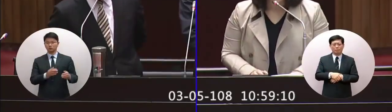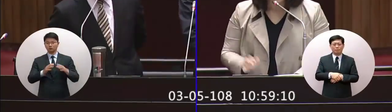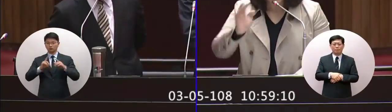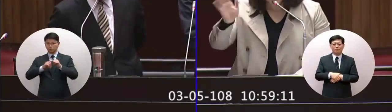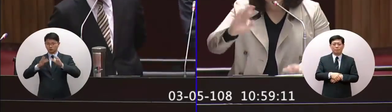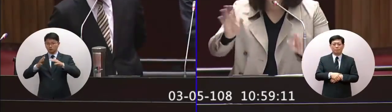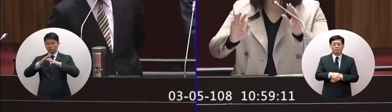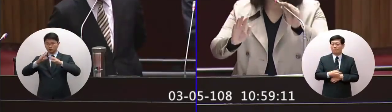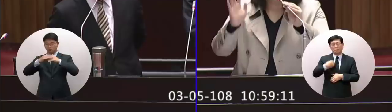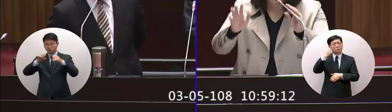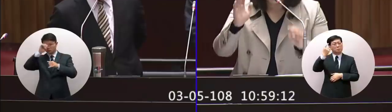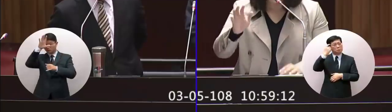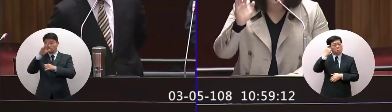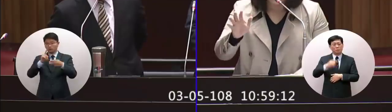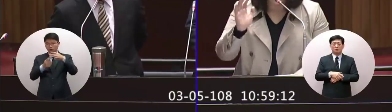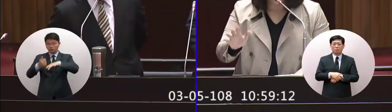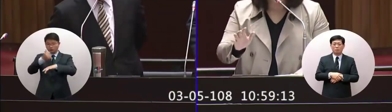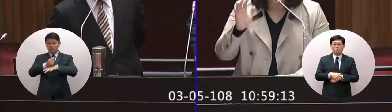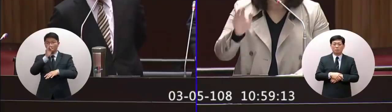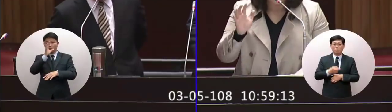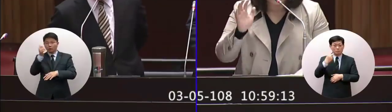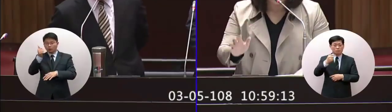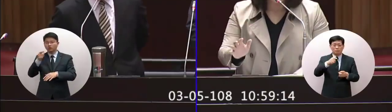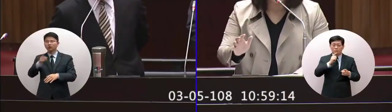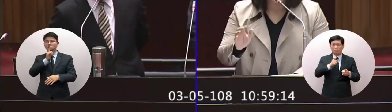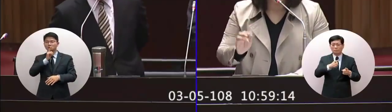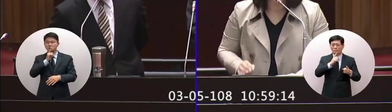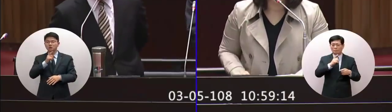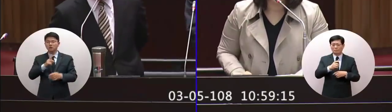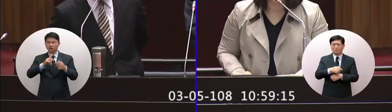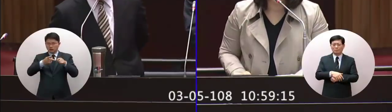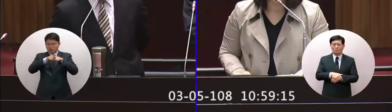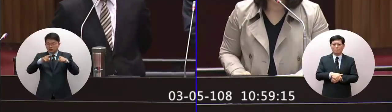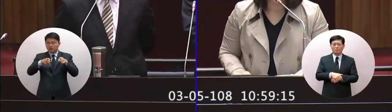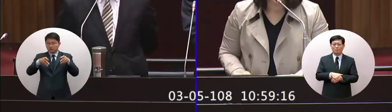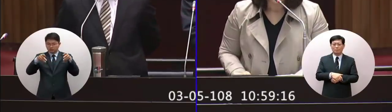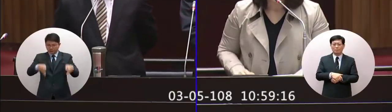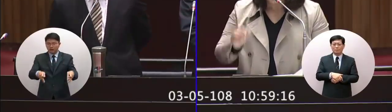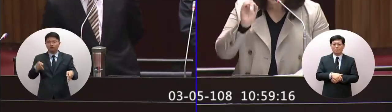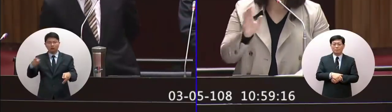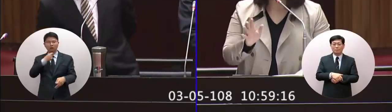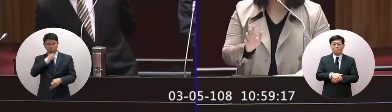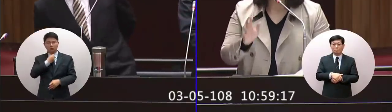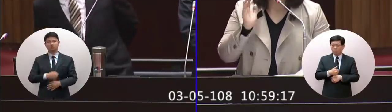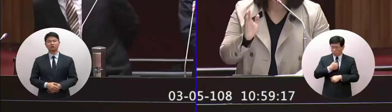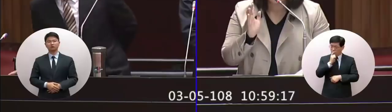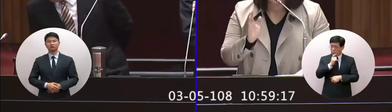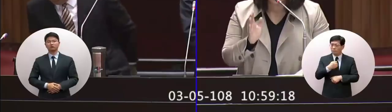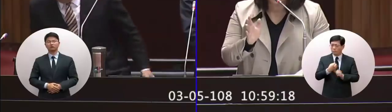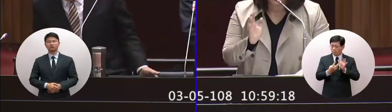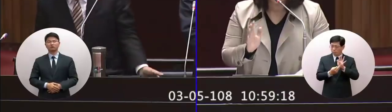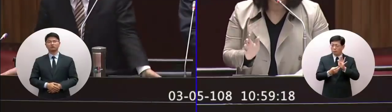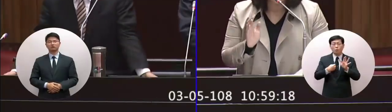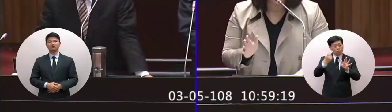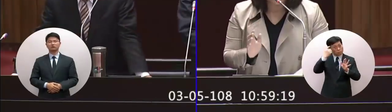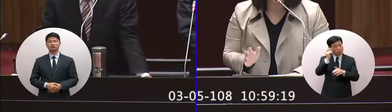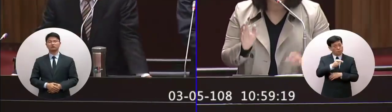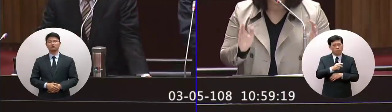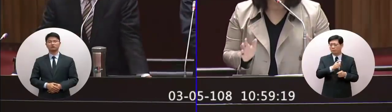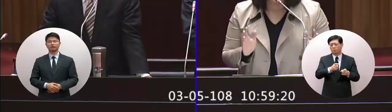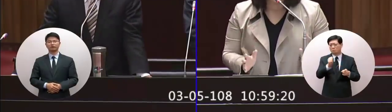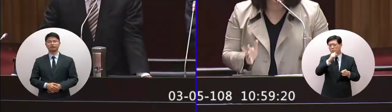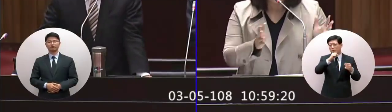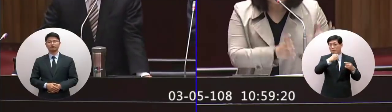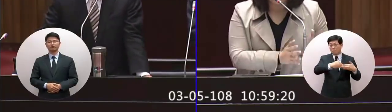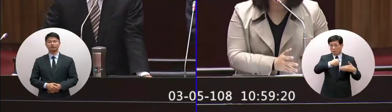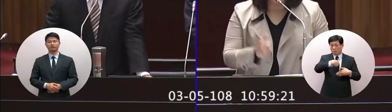国民党的主席， 那我觉得不要去窄化 要签名和平协议了。 所以说真的啦，我认为你们不应该把